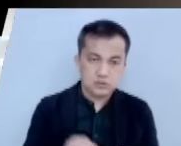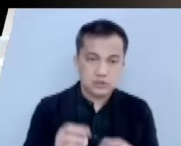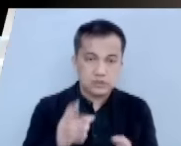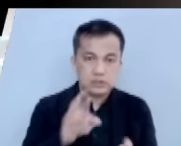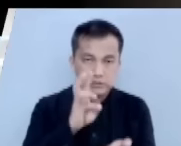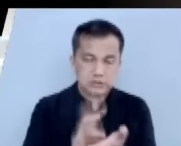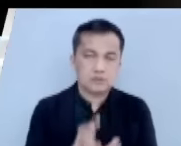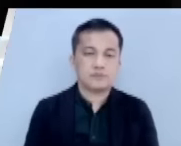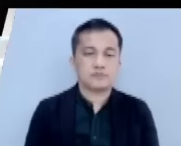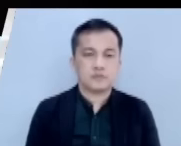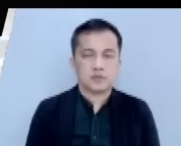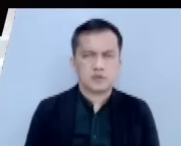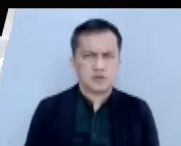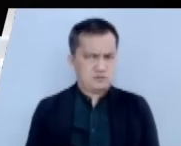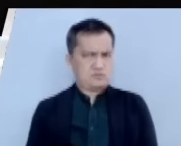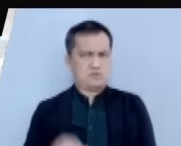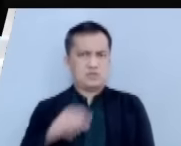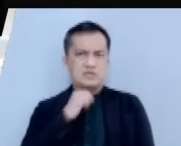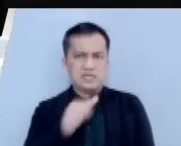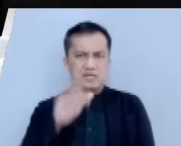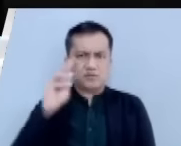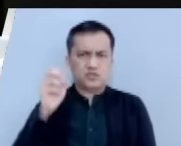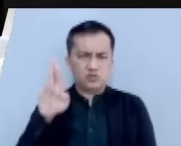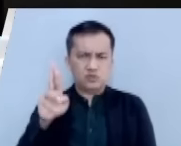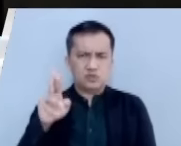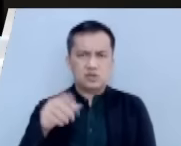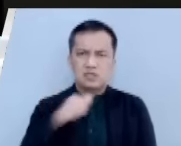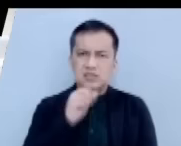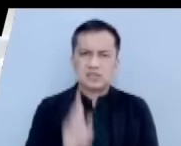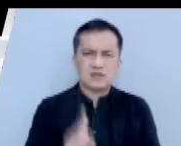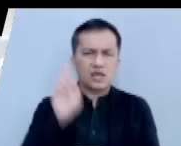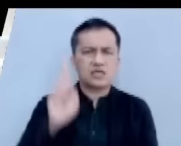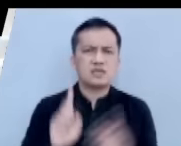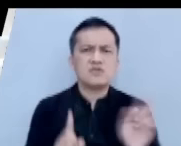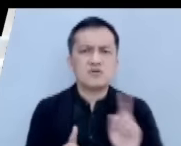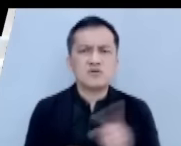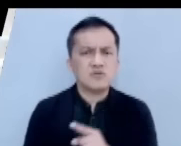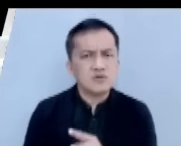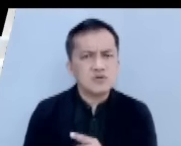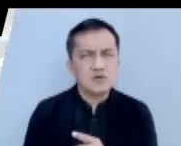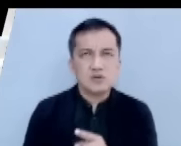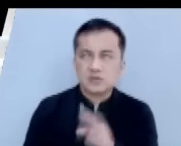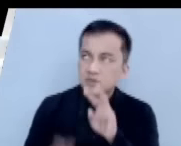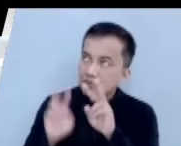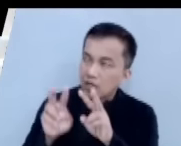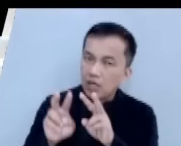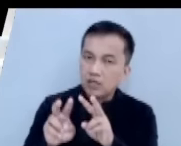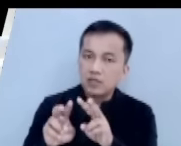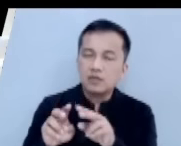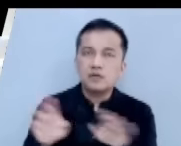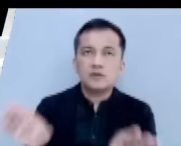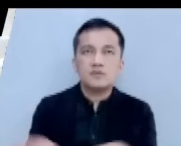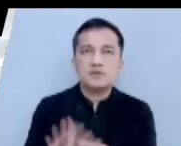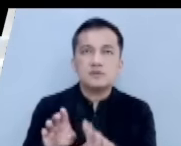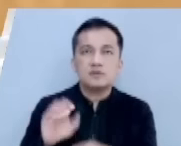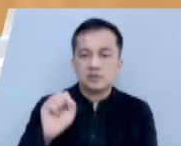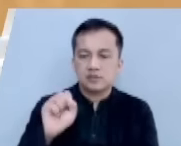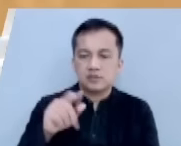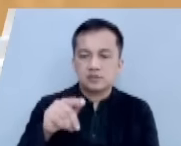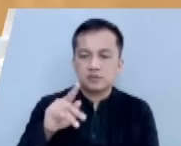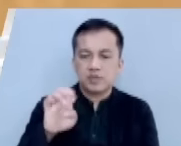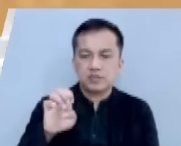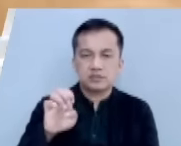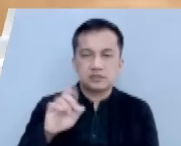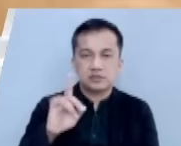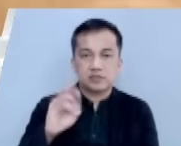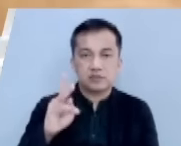meteor shower at hindi rin rocket debris, ano kaya ito? Base dun sa itsura niya, consistent isang space debris re-entry event. Pag